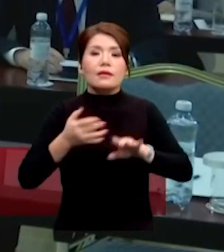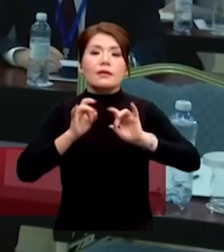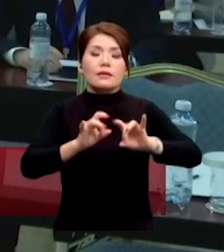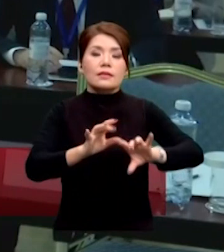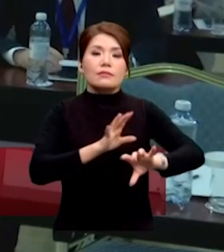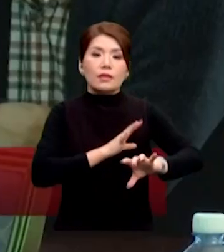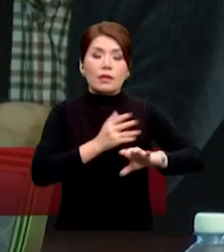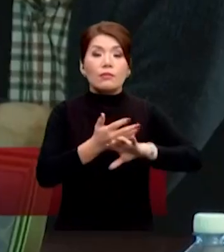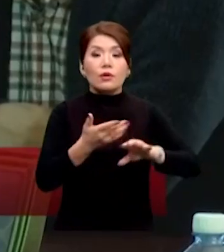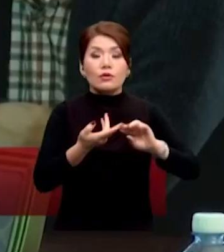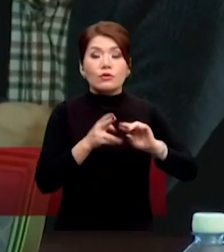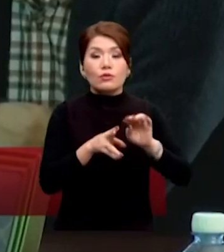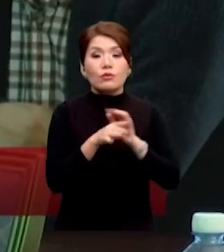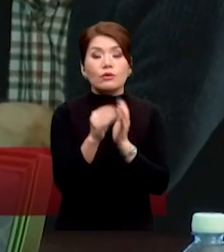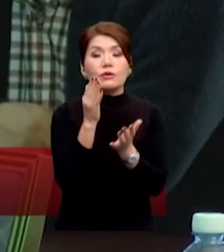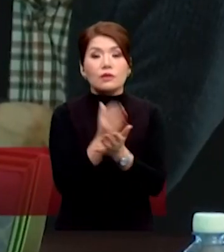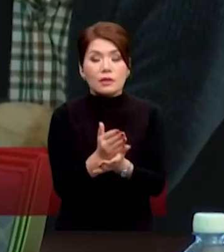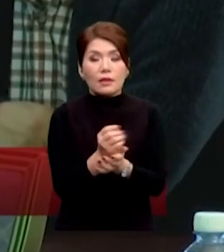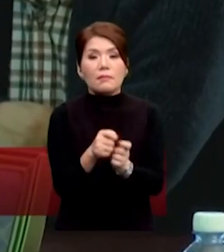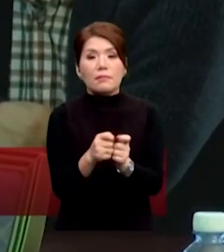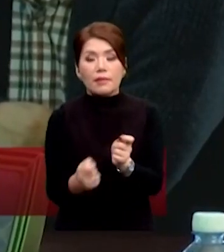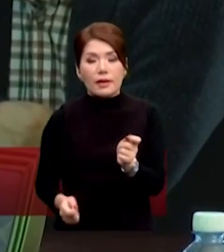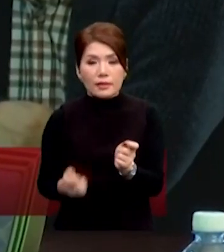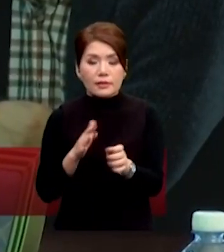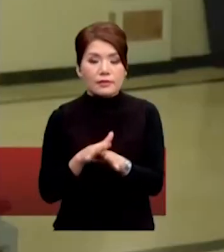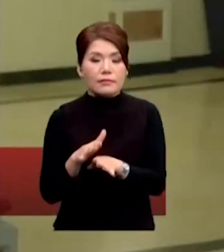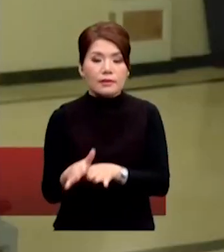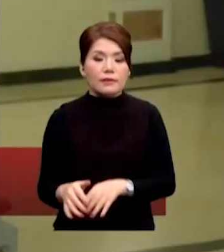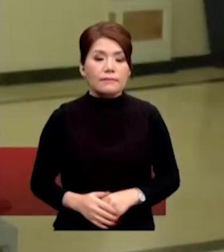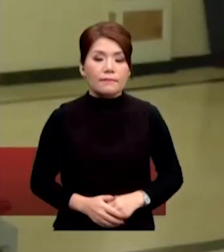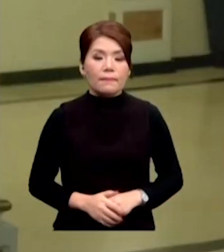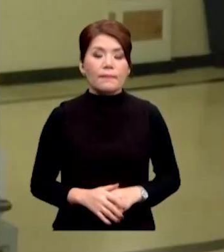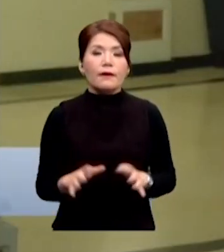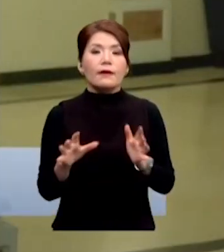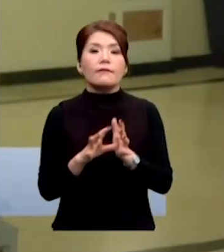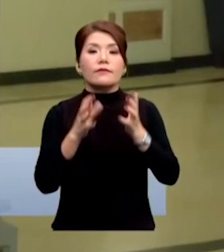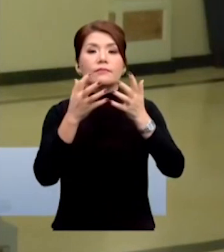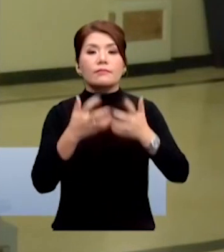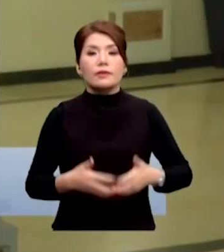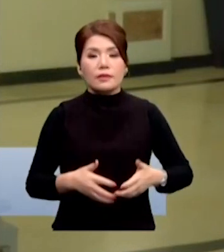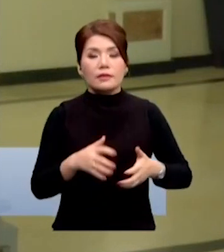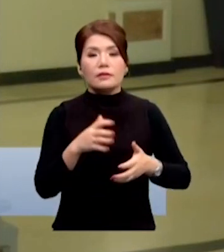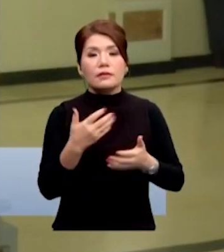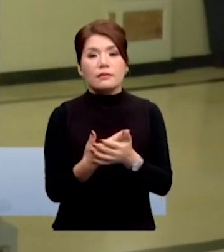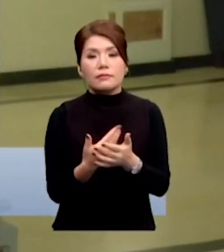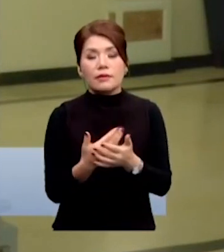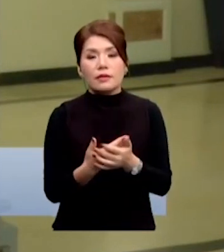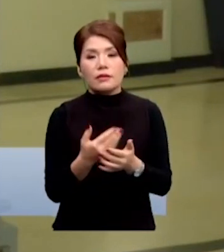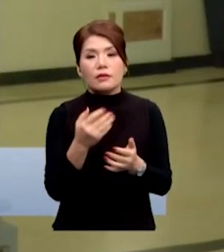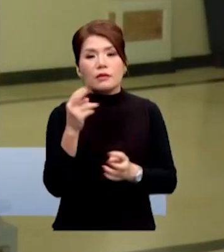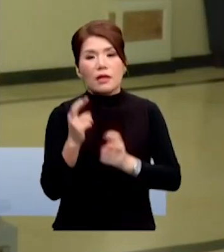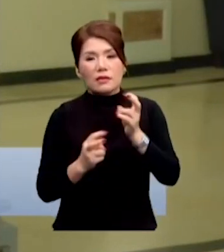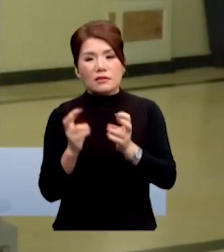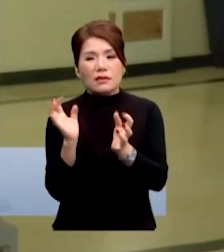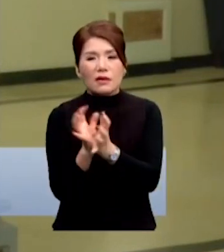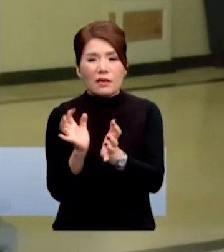етіпті. Десе де, бұл бағыттағы жұмыстар баяу жүріп жатқан көрінеді. Автоматтық жүйе мына шығып жатқан